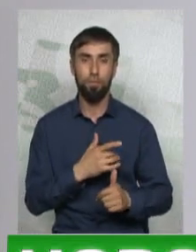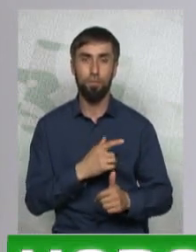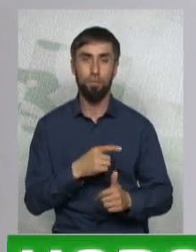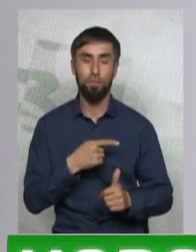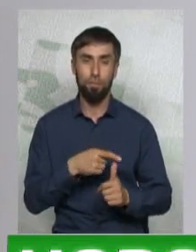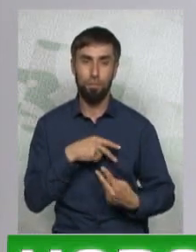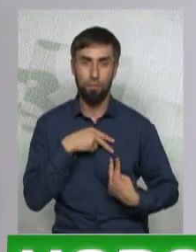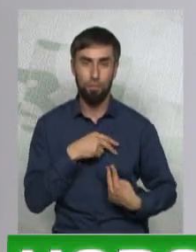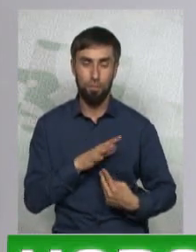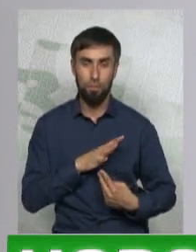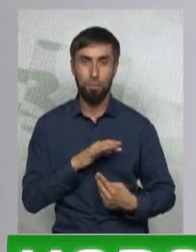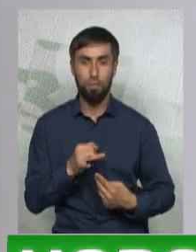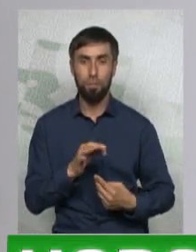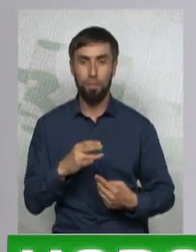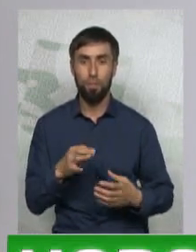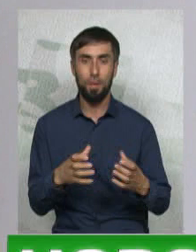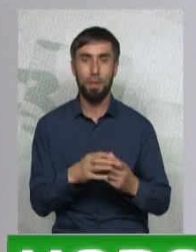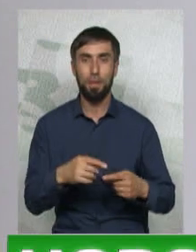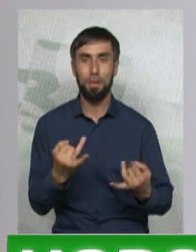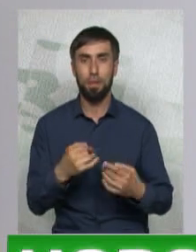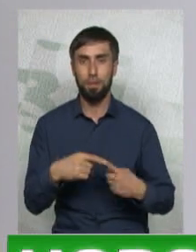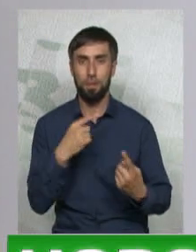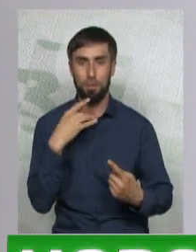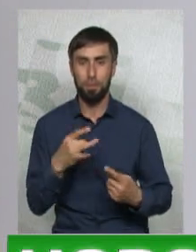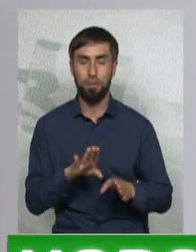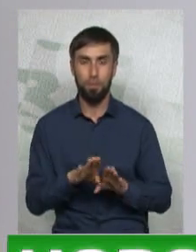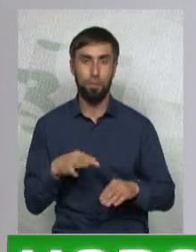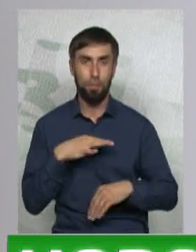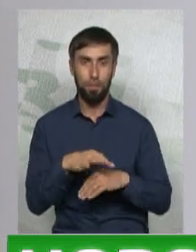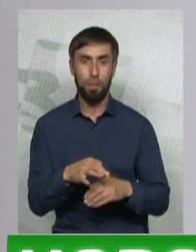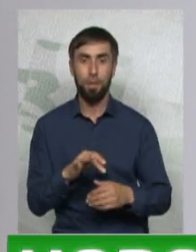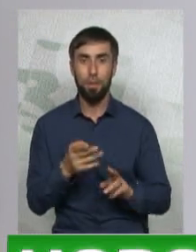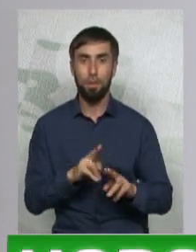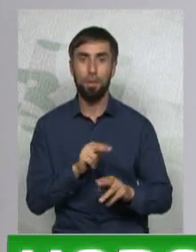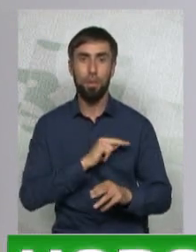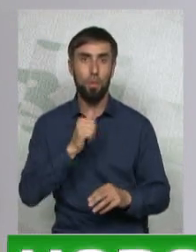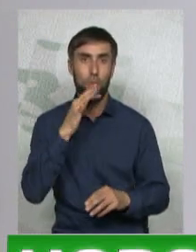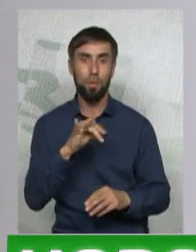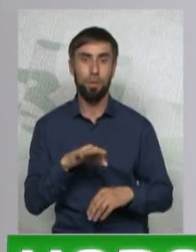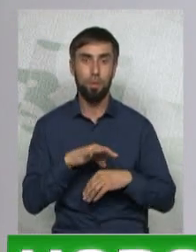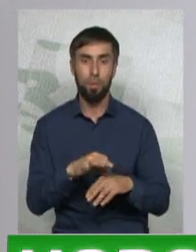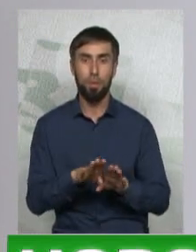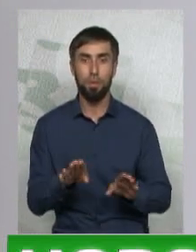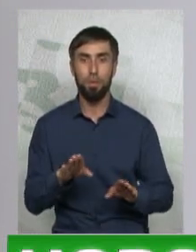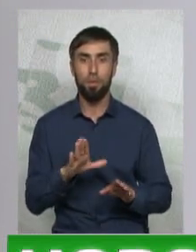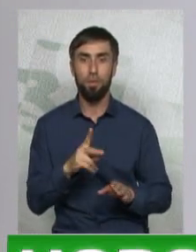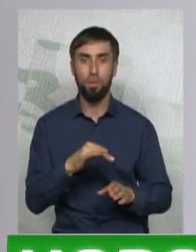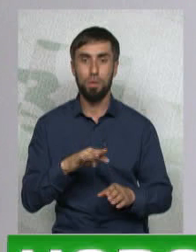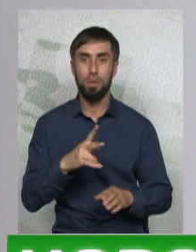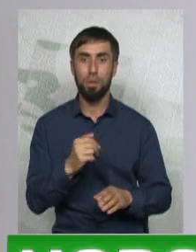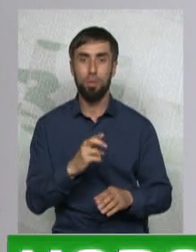консолидации предпринимательского сообщества в интересах развития Ингушетии. Мы тоже это отмечаем, и та работа, которую они проводят, также ложится во